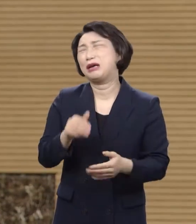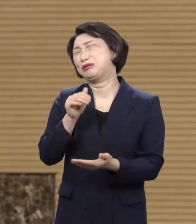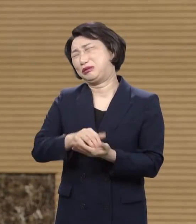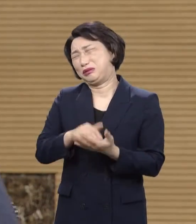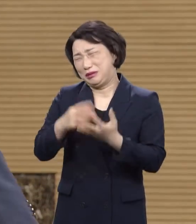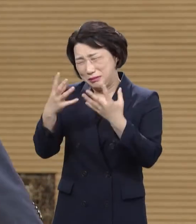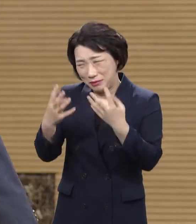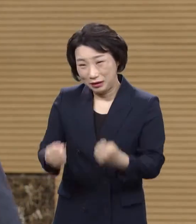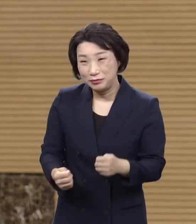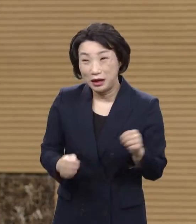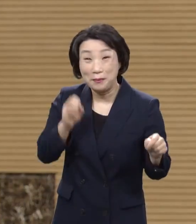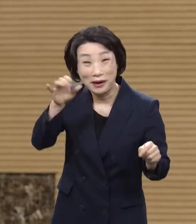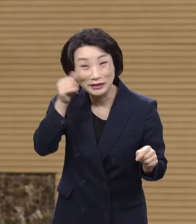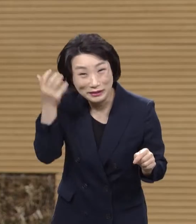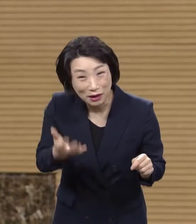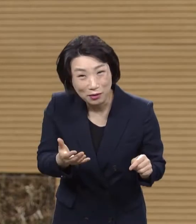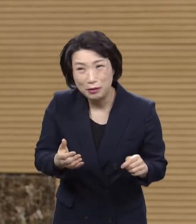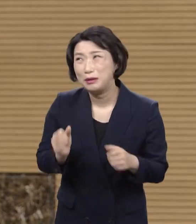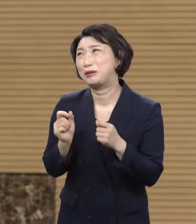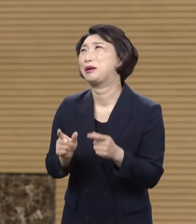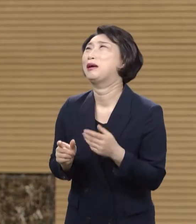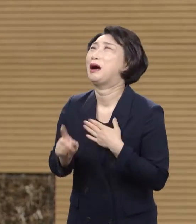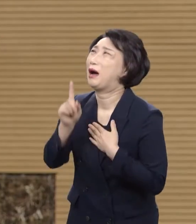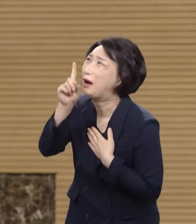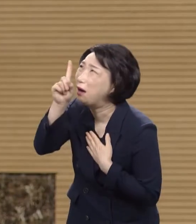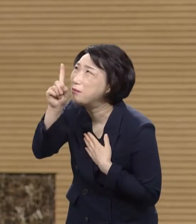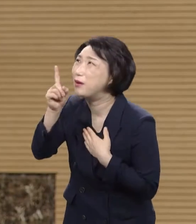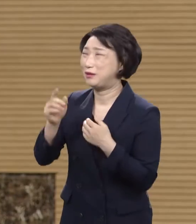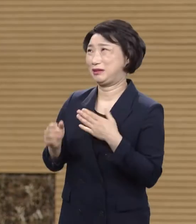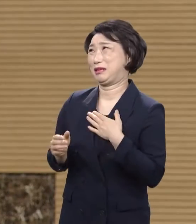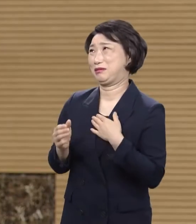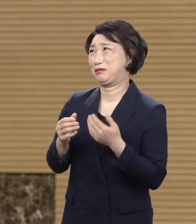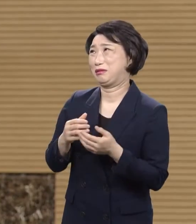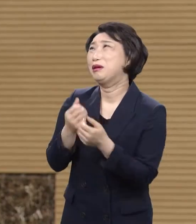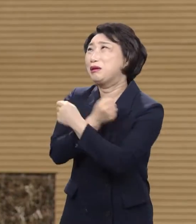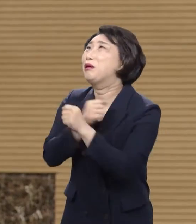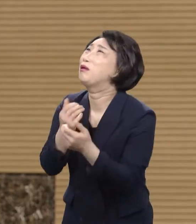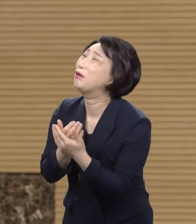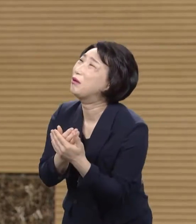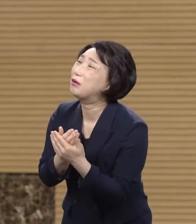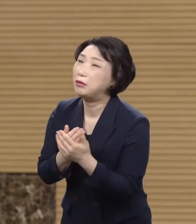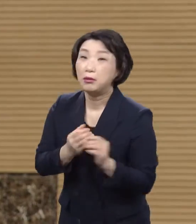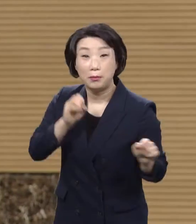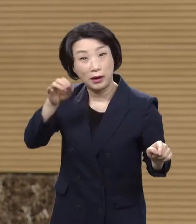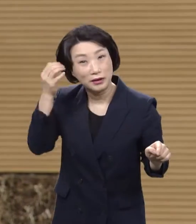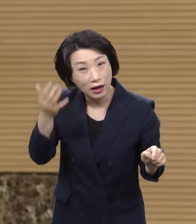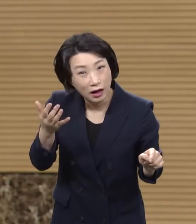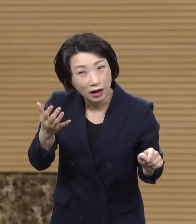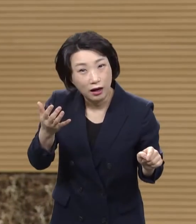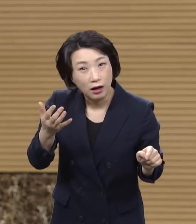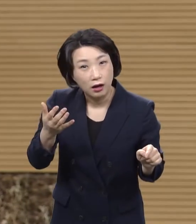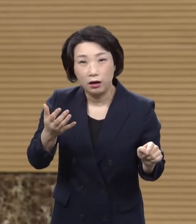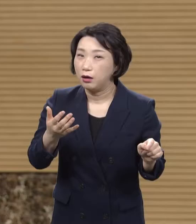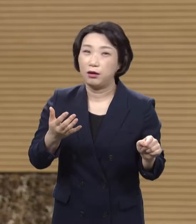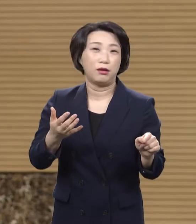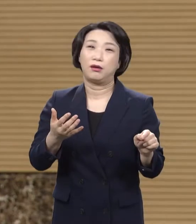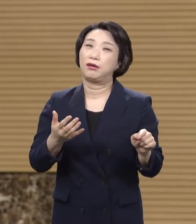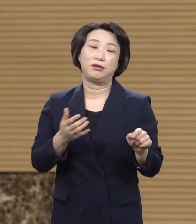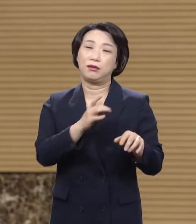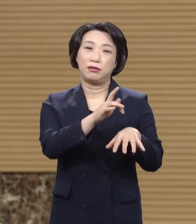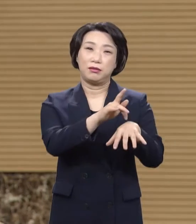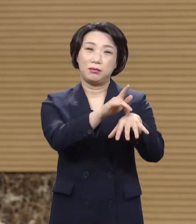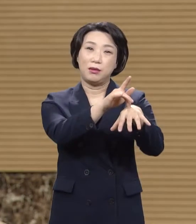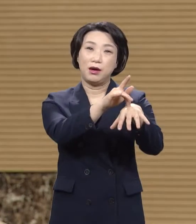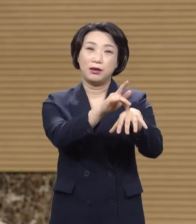후회가 됩니다. 기회가 있으면 한 번만 저 좀 받아주시면 안 됩니까? 사단